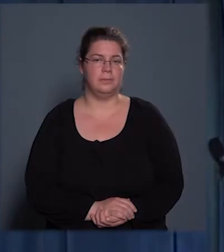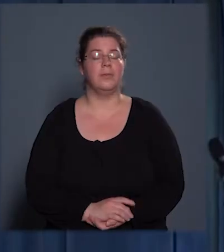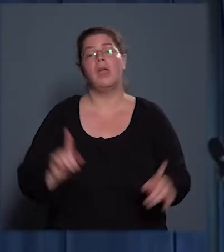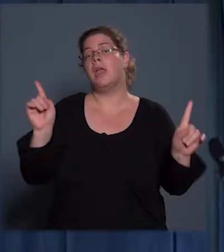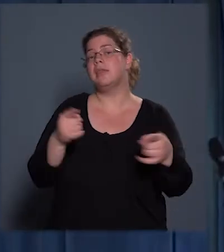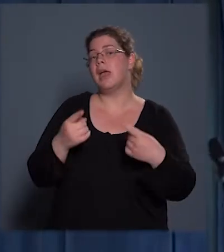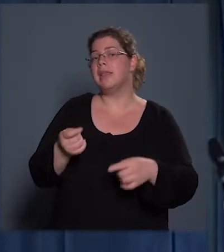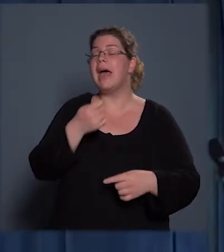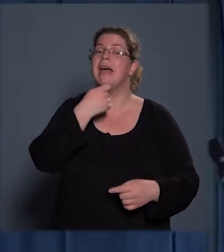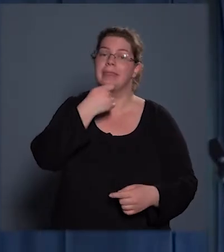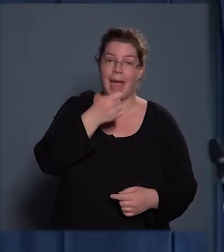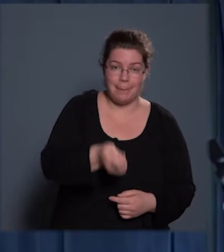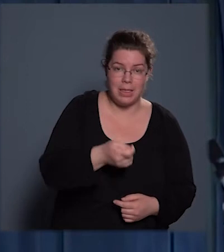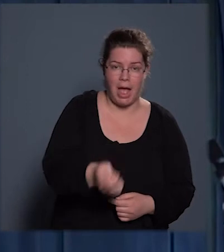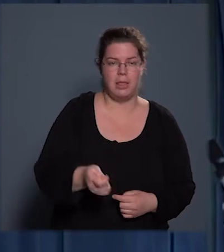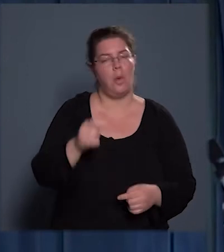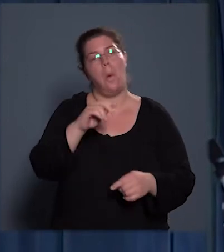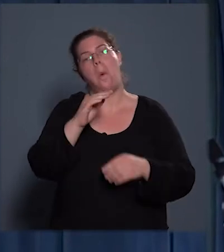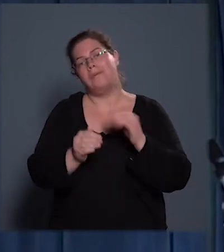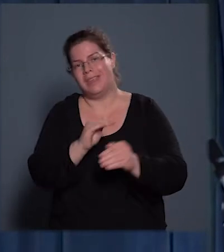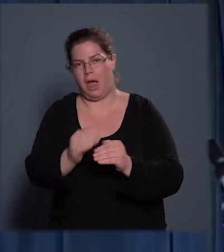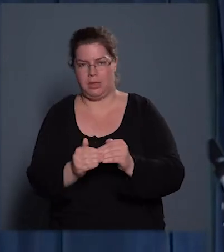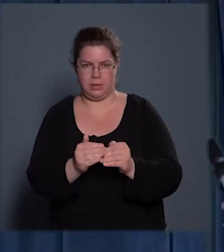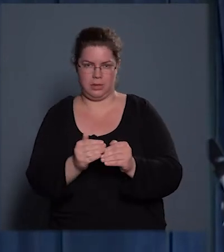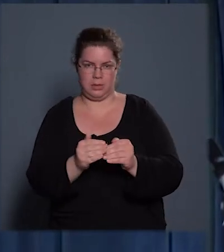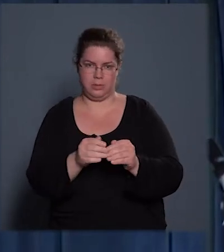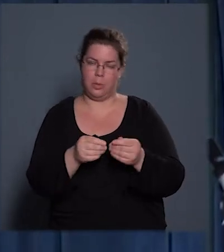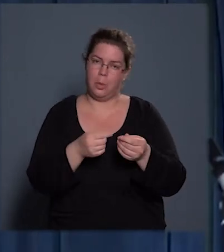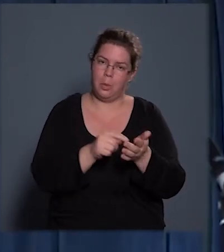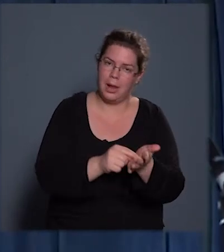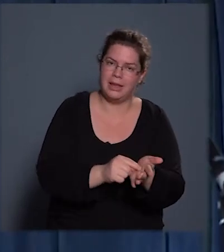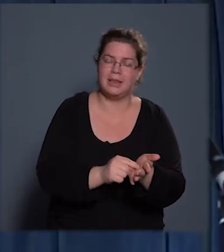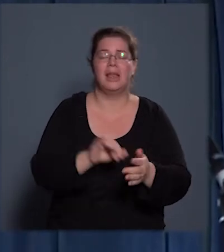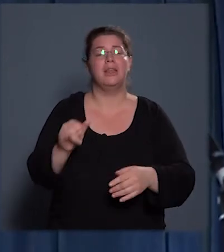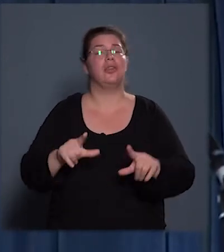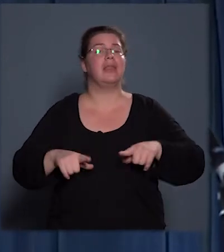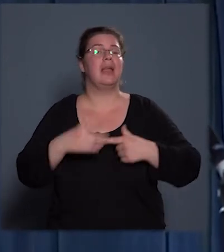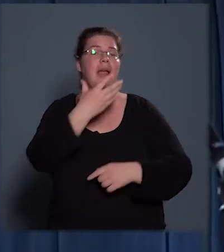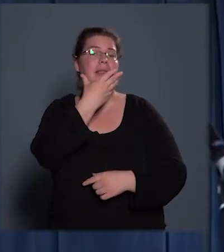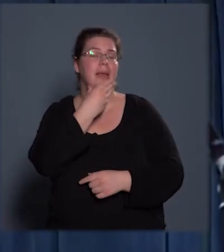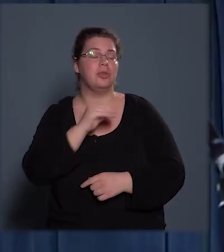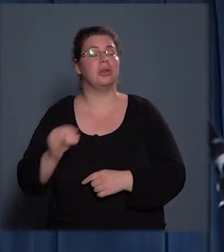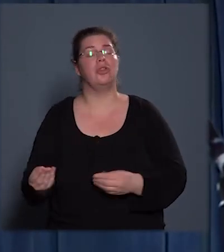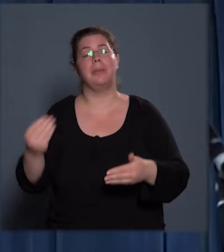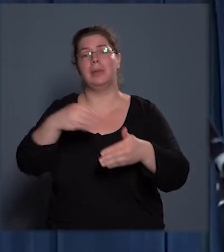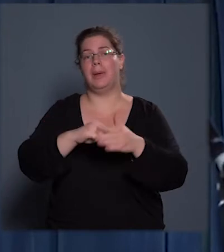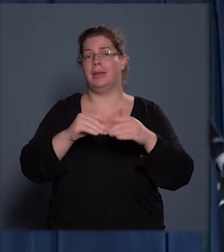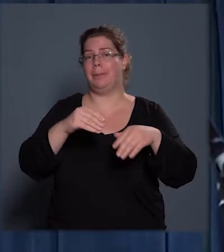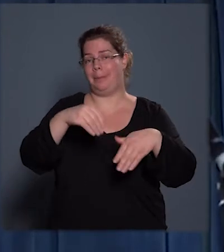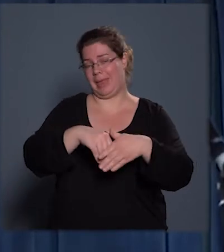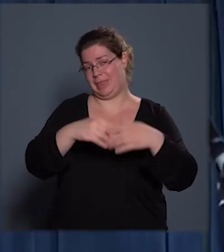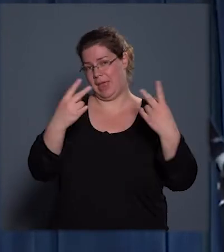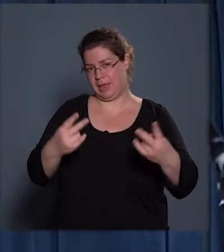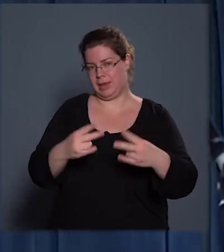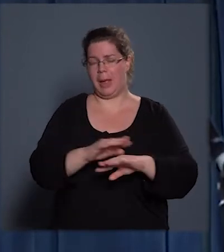A zene tápláló, vigasztaló elixír, és az élet szépségét, és amibe benne érték,